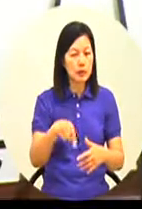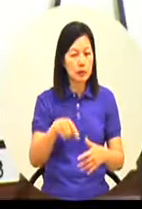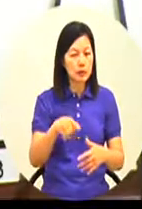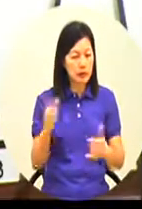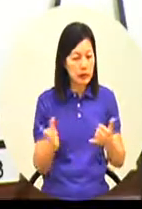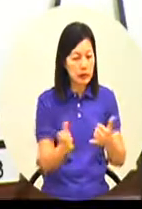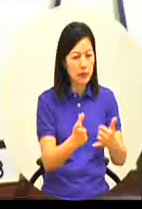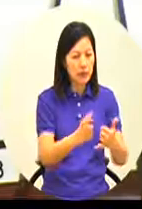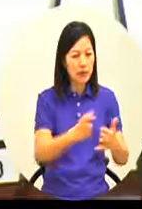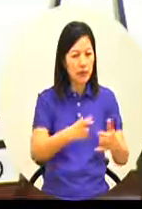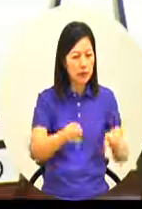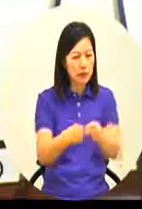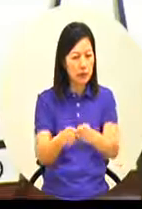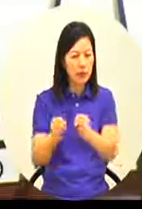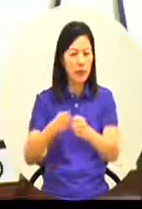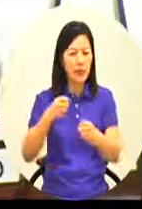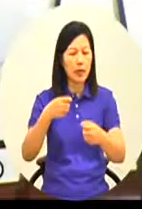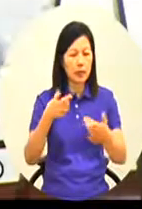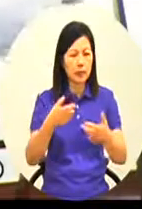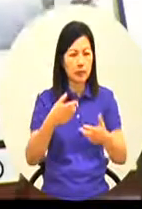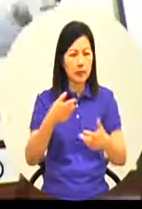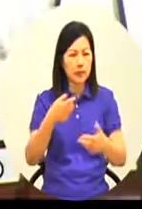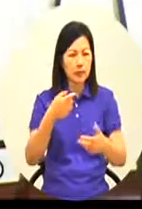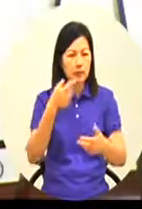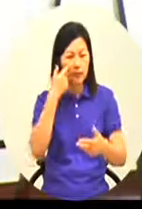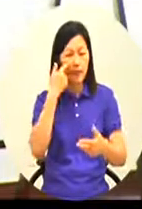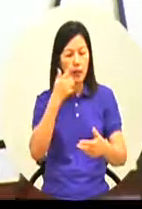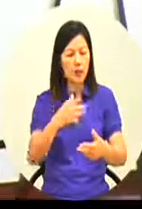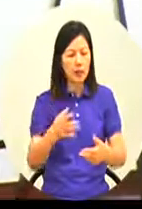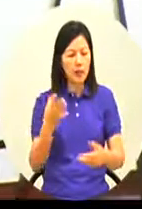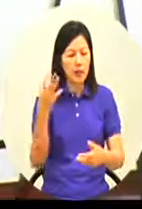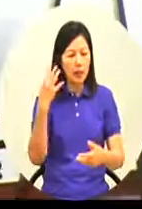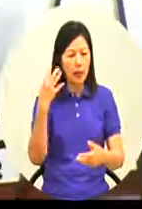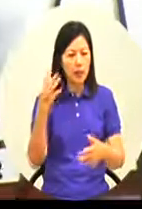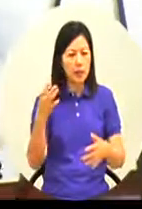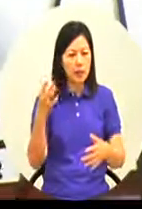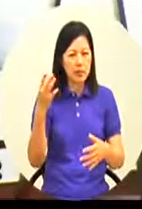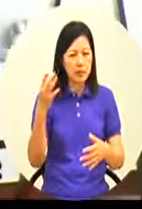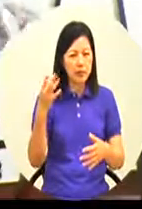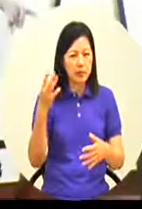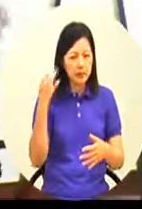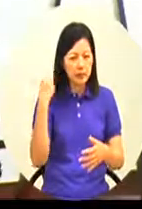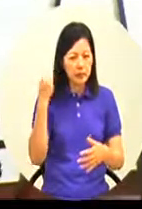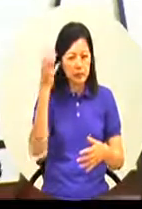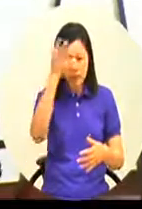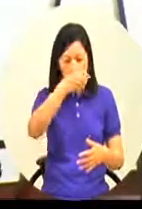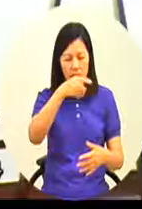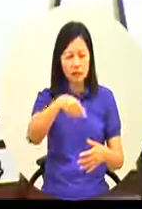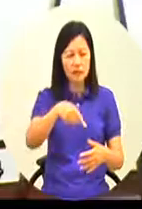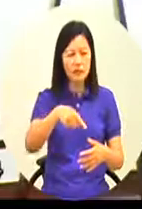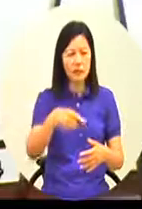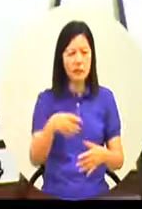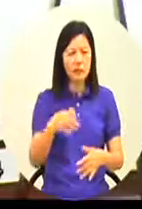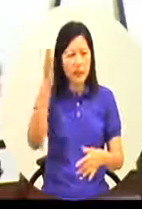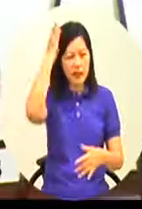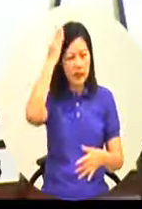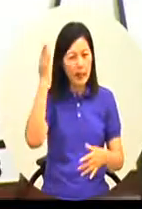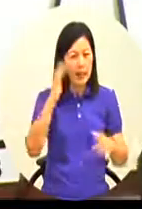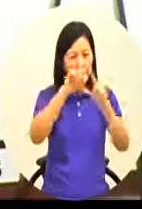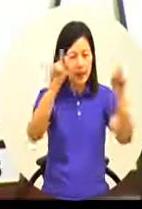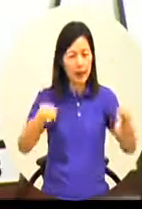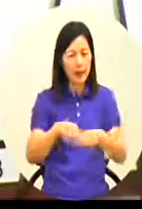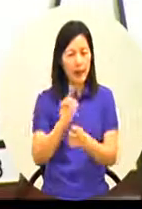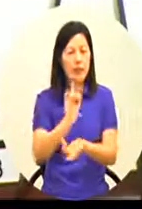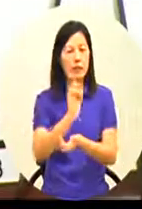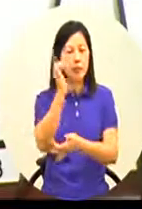最严重，受损非常严重的原因，它很多老旧的黑板树， 他的树种得非常的密集，那所以这一次